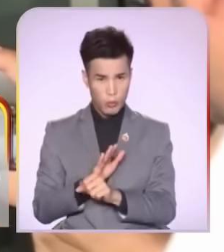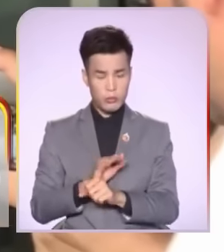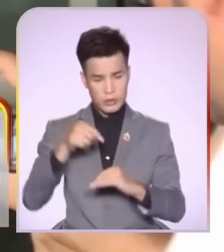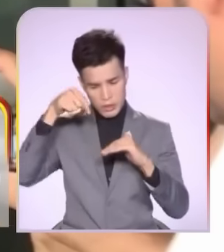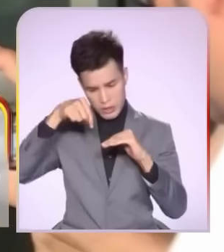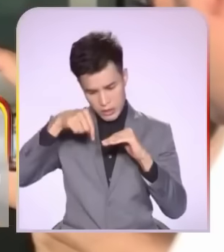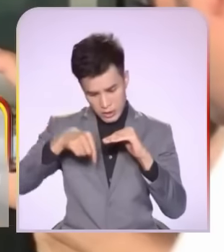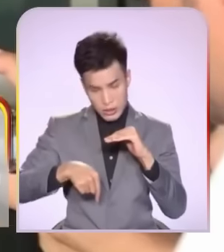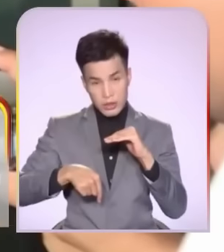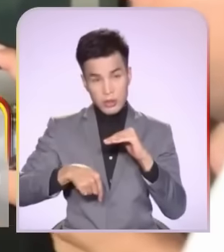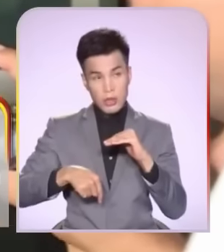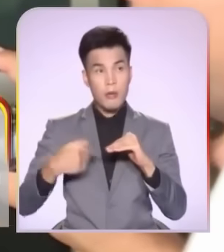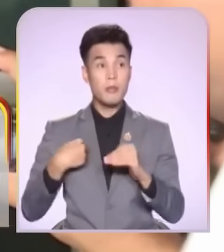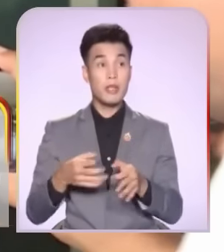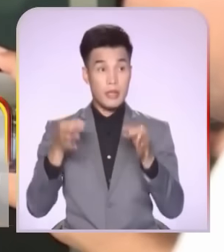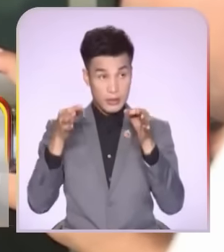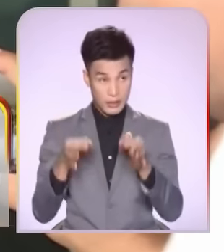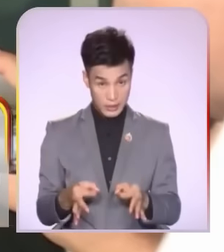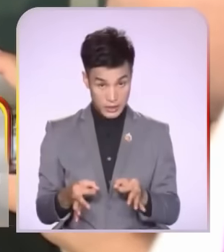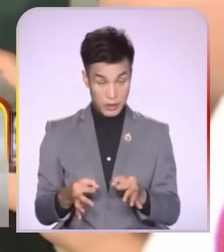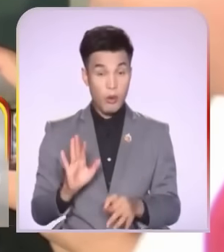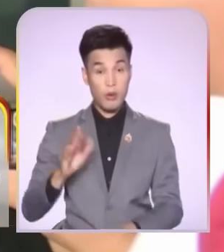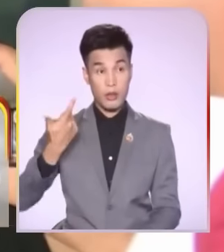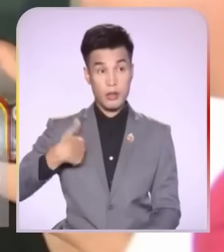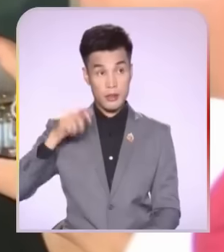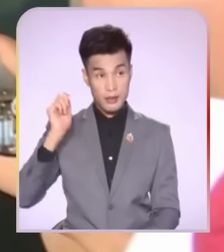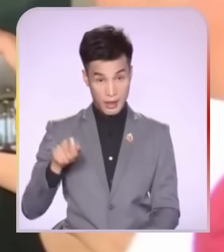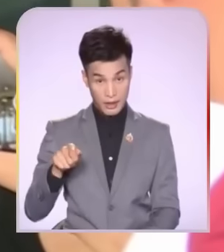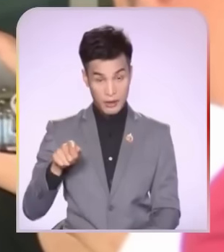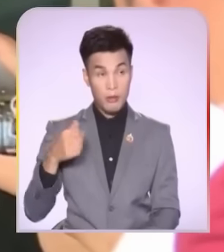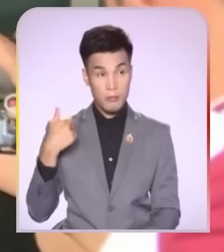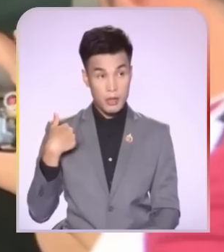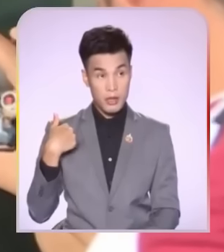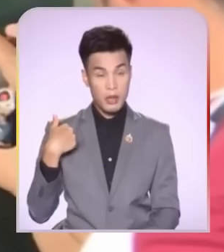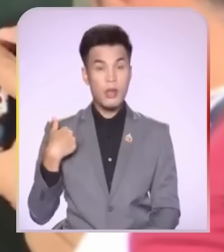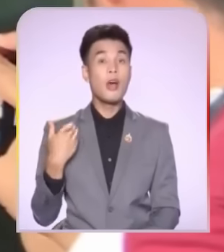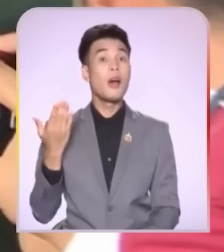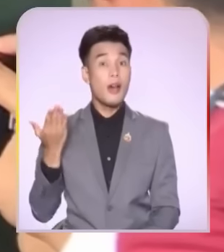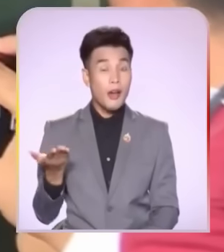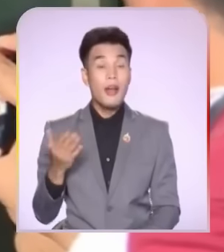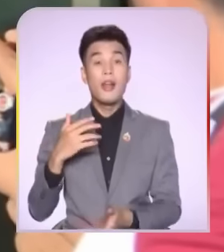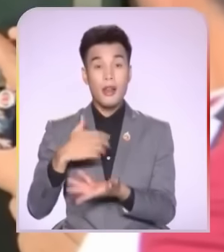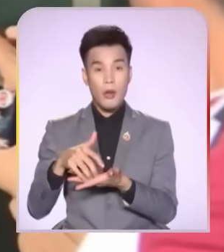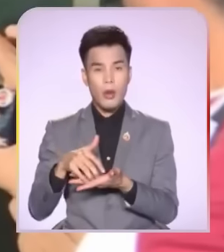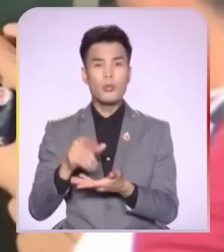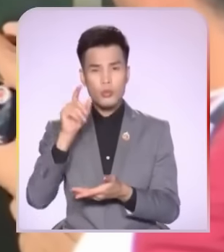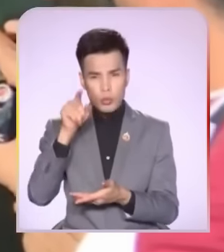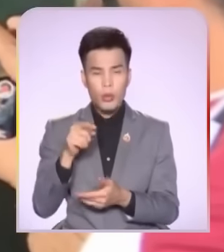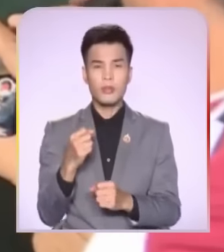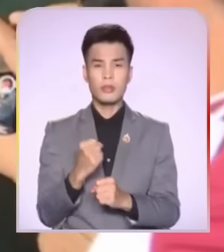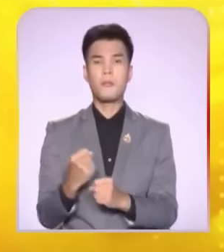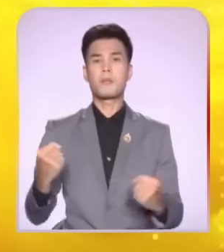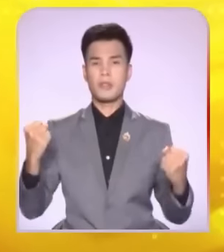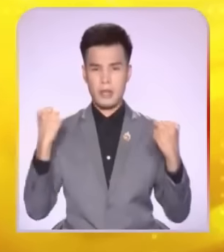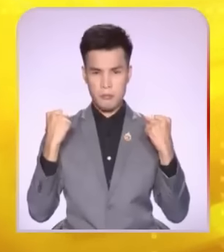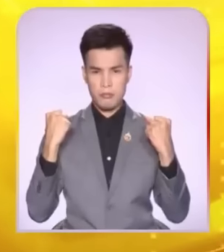จกันลึกอยู่แล้วยิ่งมีคำตัดสินของศาลรัฐธรรมนูญออกมาทางด้านนายแพทย์พรหมินทร์ก็บอกเลยว่าก็จะต้องเข้มงวดกัน